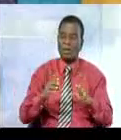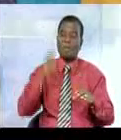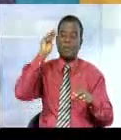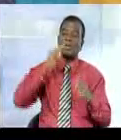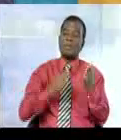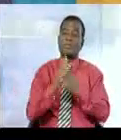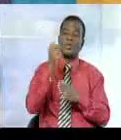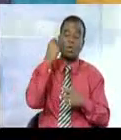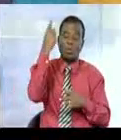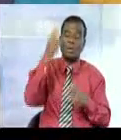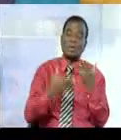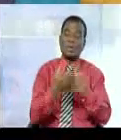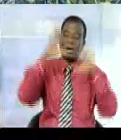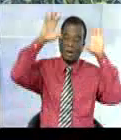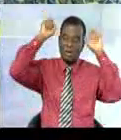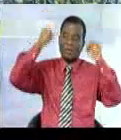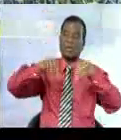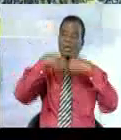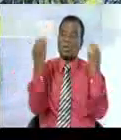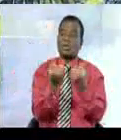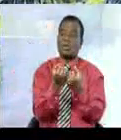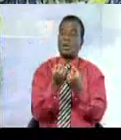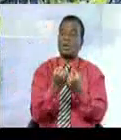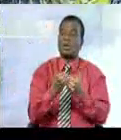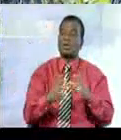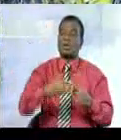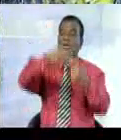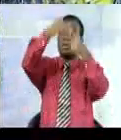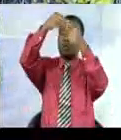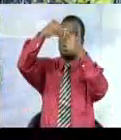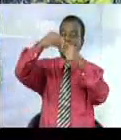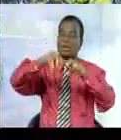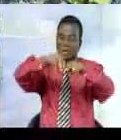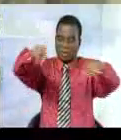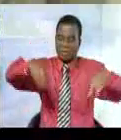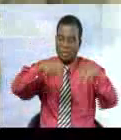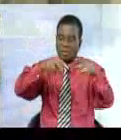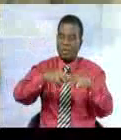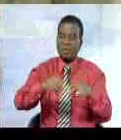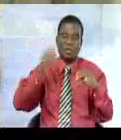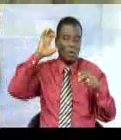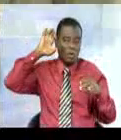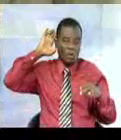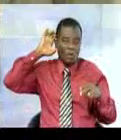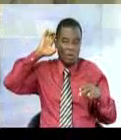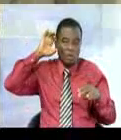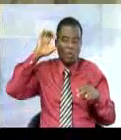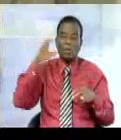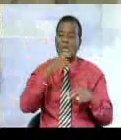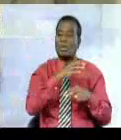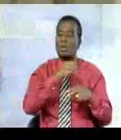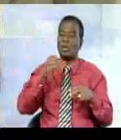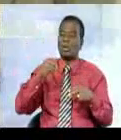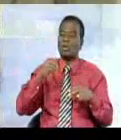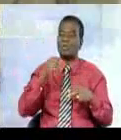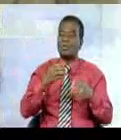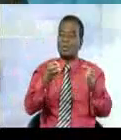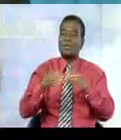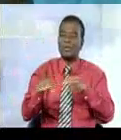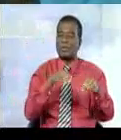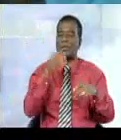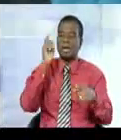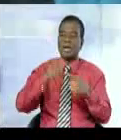bien perçu par la présidente de la commission spécialisée des enquêtes et des auditions, Maître Kofi Kwame Krah, veut mener